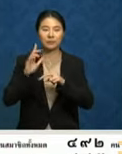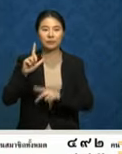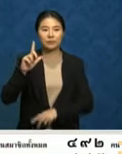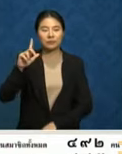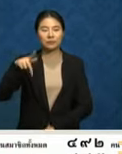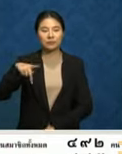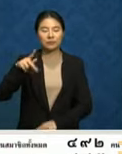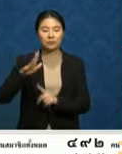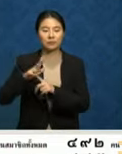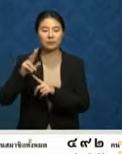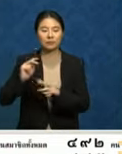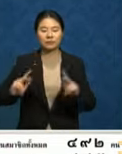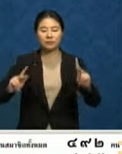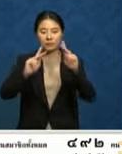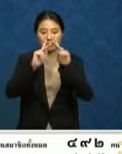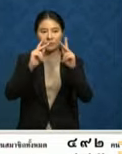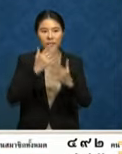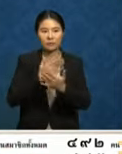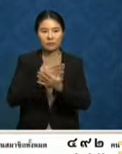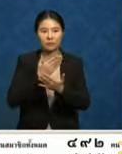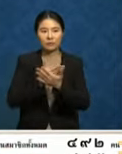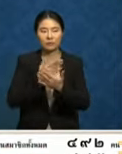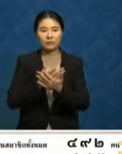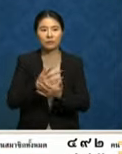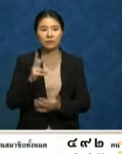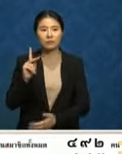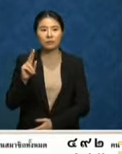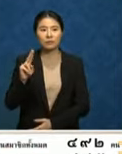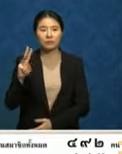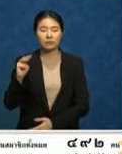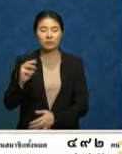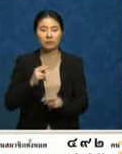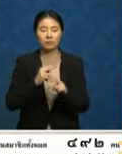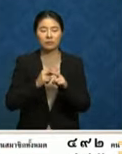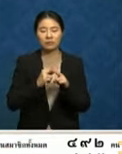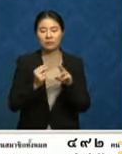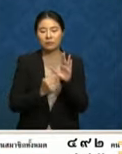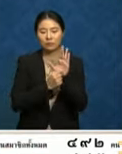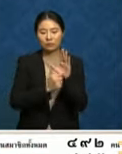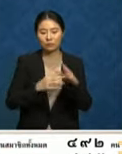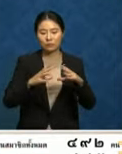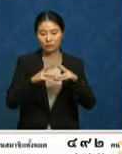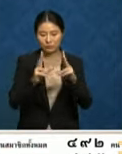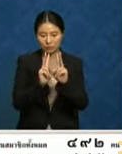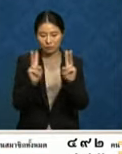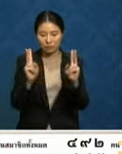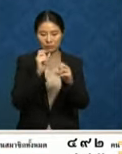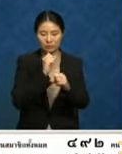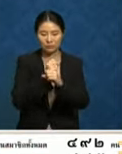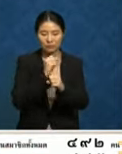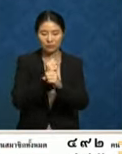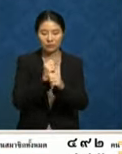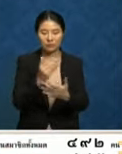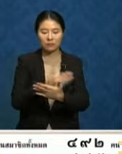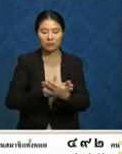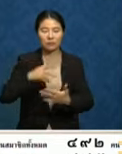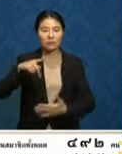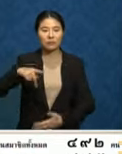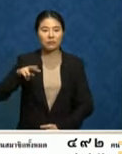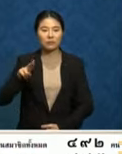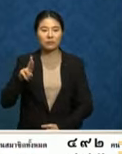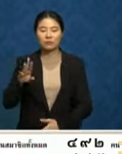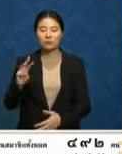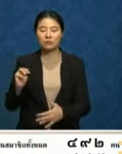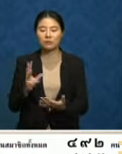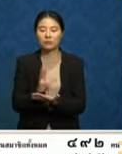ช่วยว่าการกระทรวงการคลังในฐานะคณะรัฐมนตรีครับขอเสนอรายชื่อคณะกรรมาธิการวิสามัญพิจารณาร่างพระราชบัญญัติ